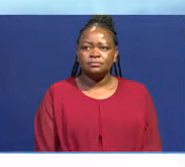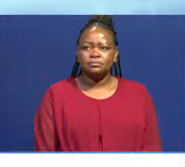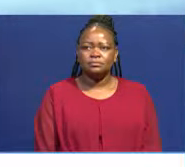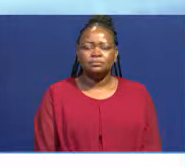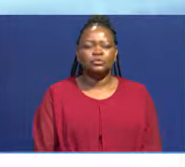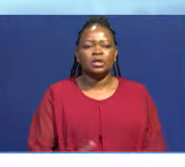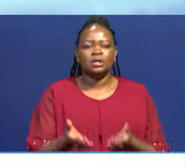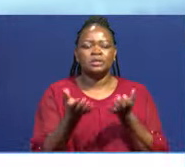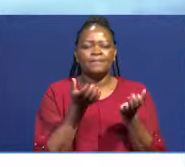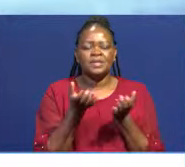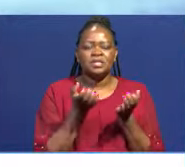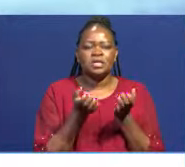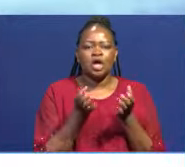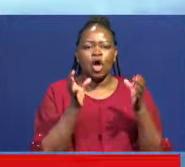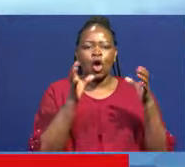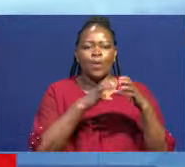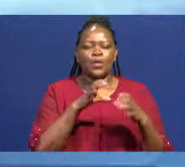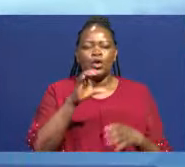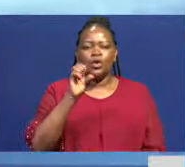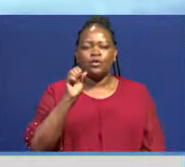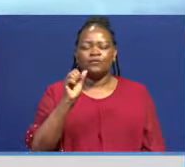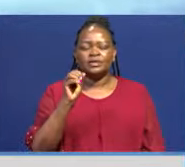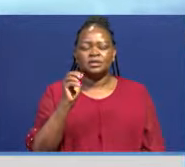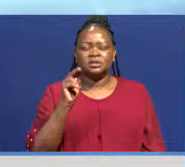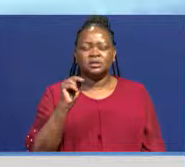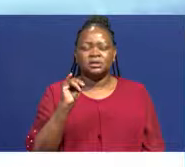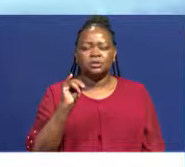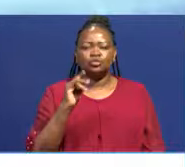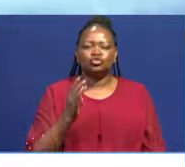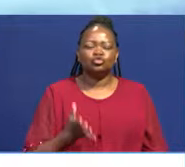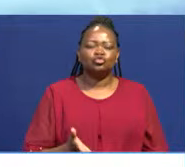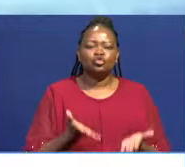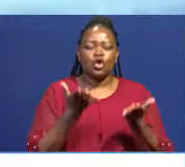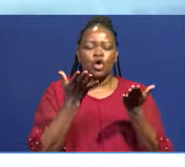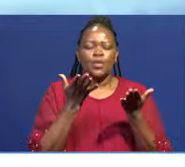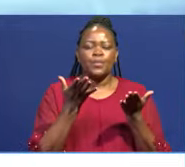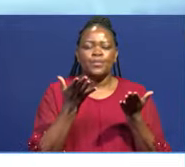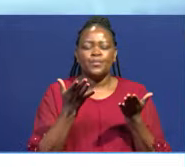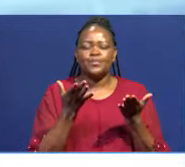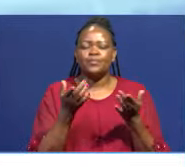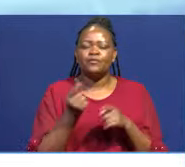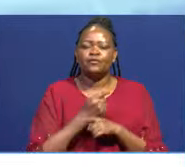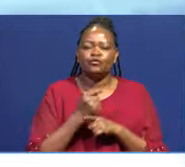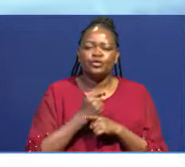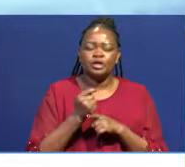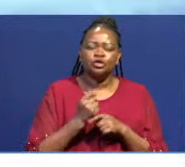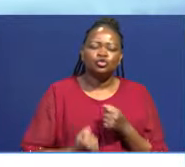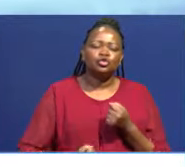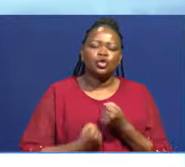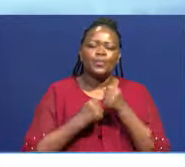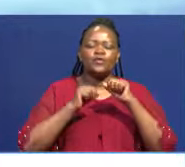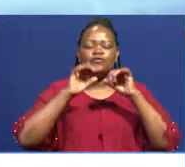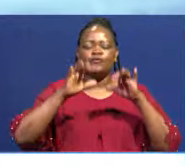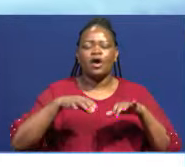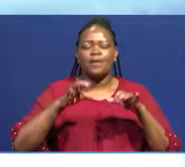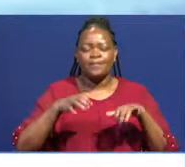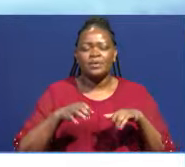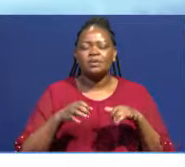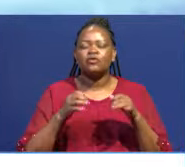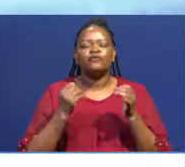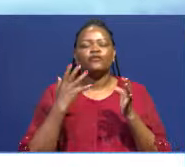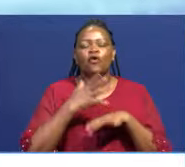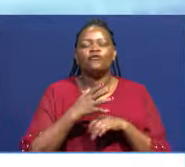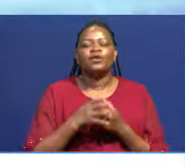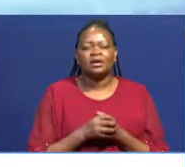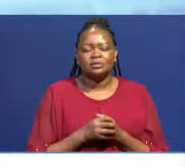Na kwenye biashara, kampuni ya Sasini inanuia kuimarisha mafunzo na huduma za nyanjani ili kupiga jeki shughuli za kilimo miongoni mwa zaidi